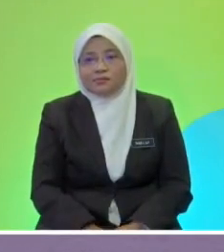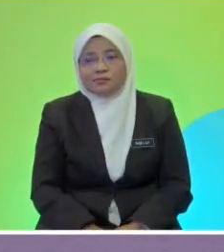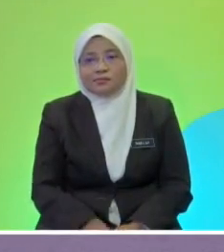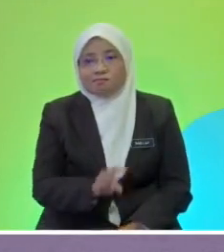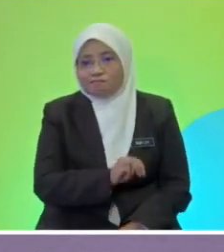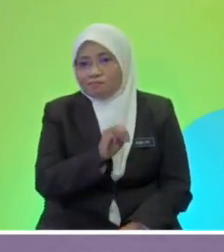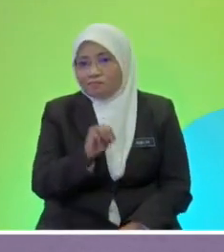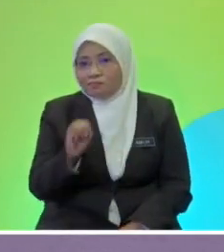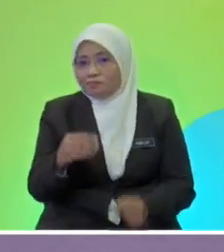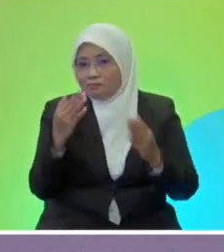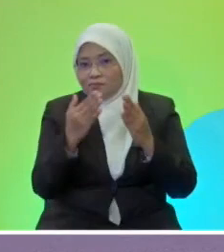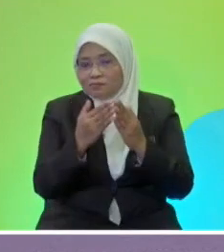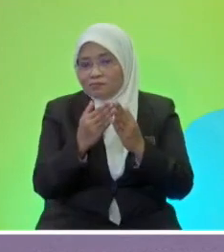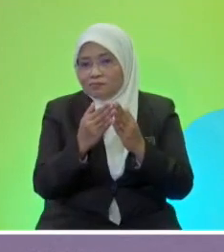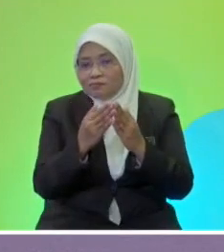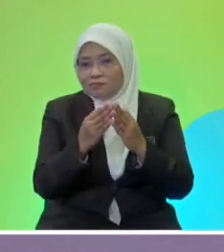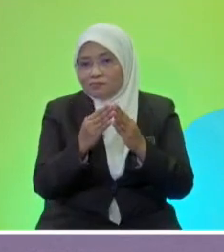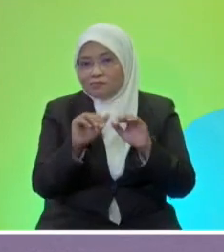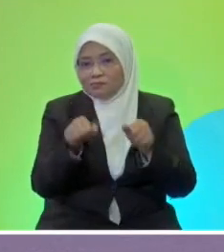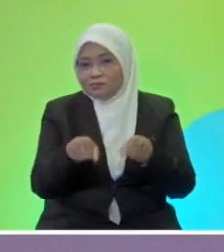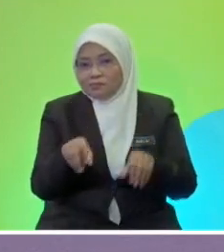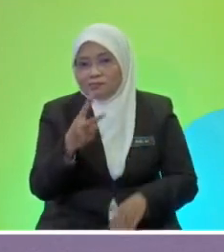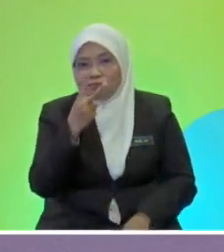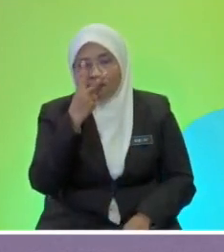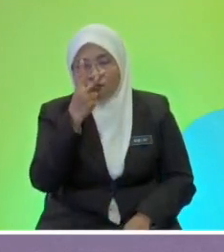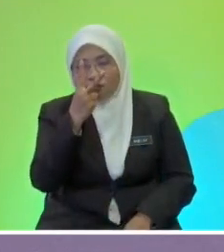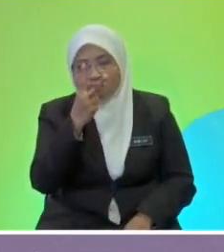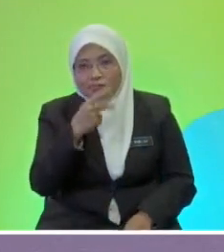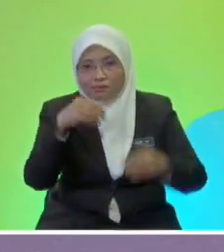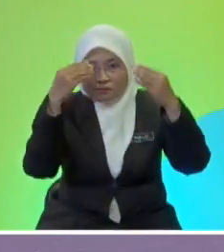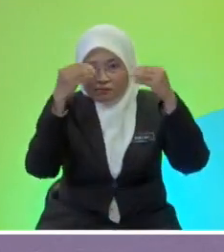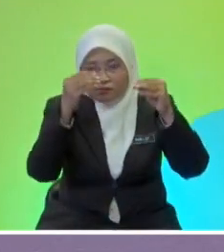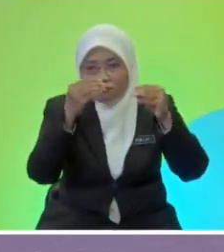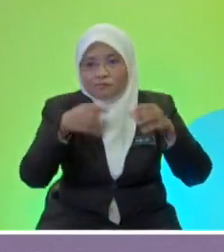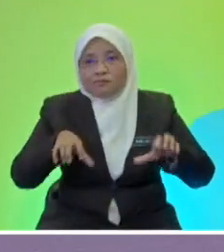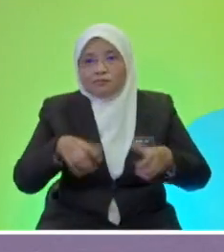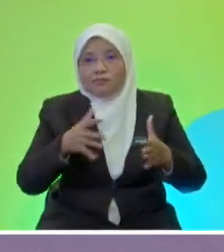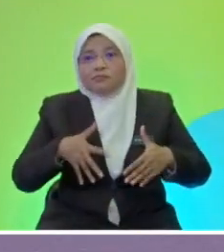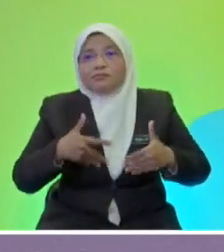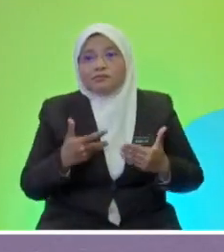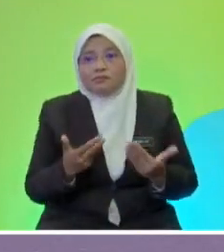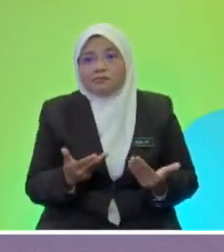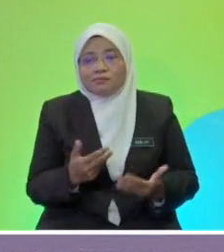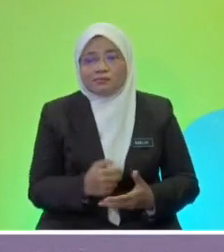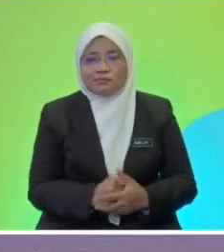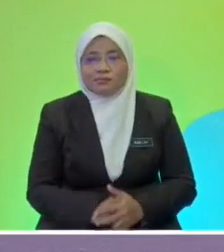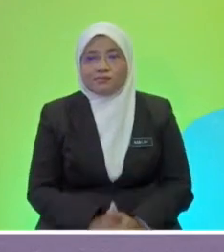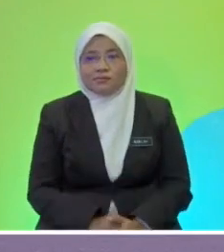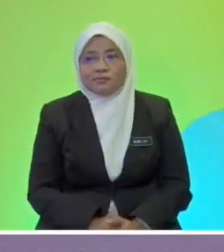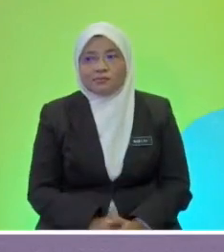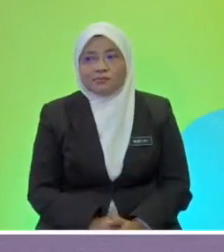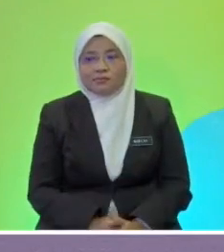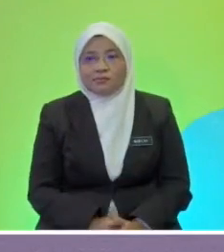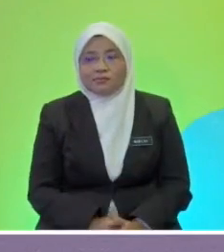di sini Bagaimana microskop ini dapat kita ada kuasa-kuasa yang di antara microskop tadi kita boleh Laras